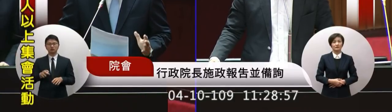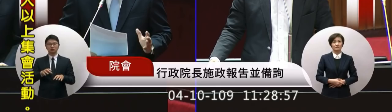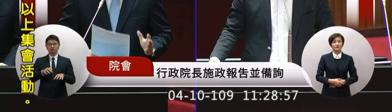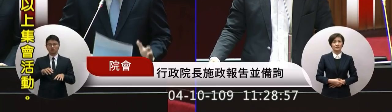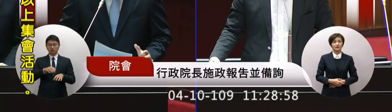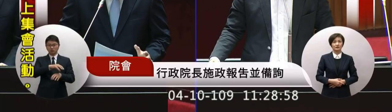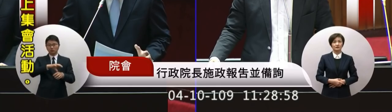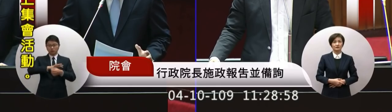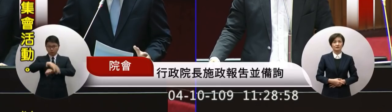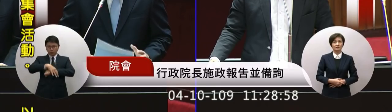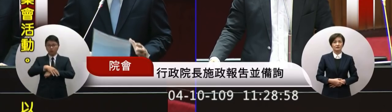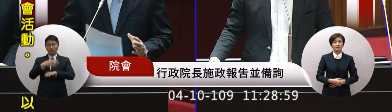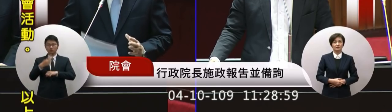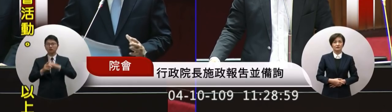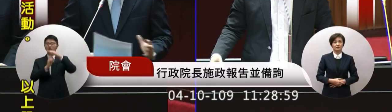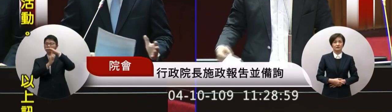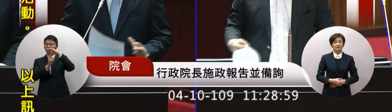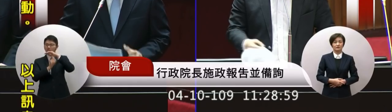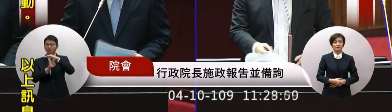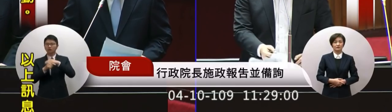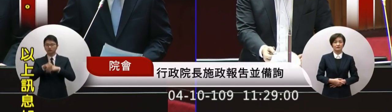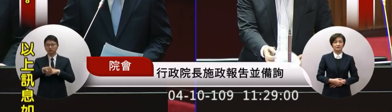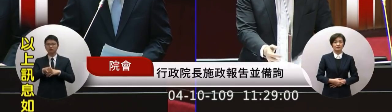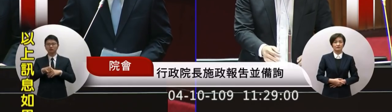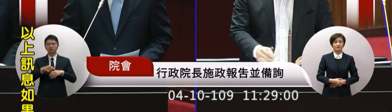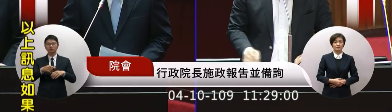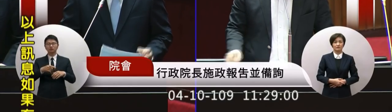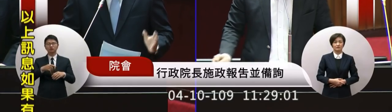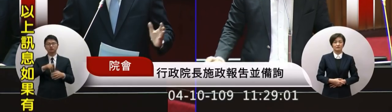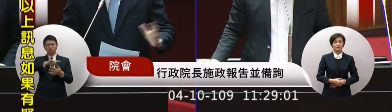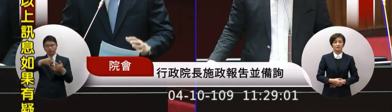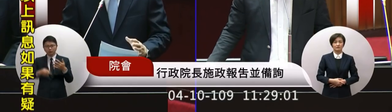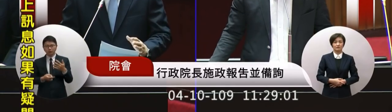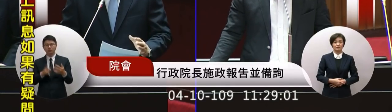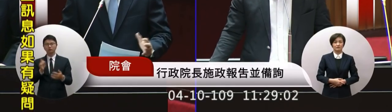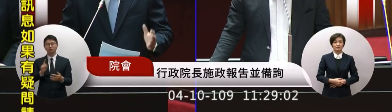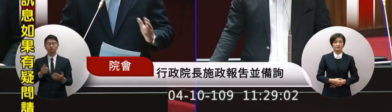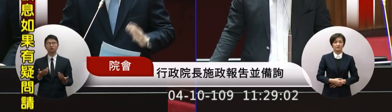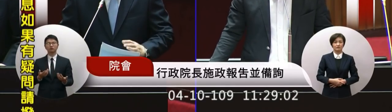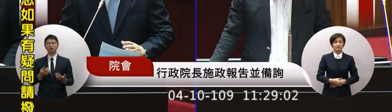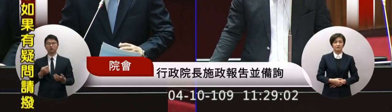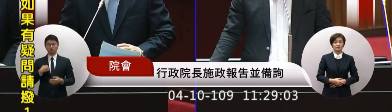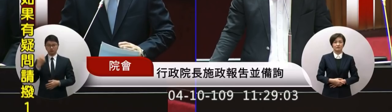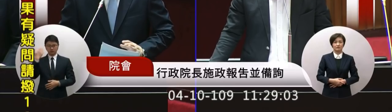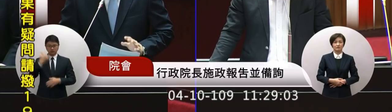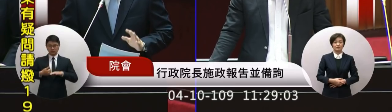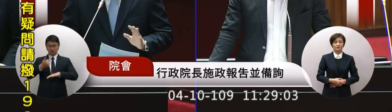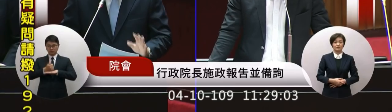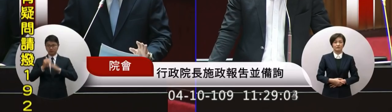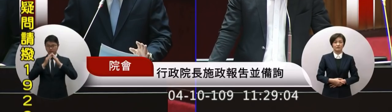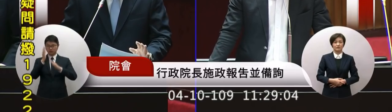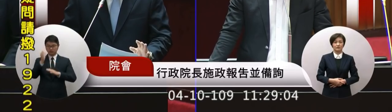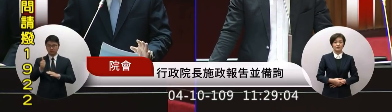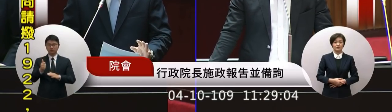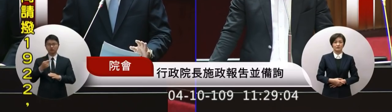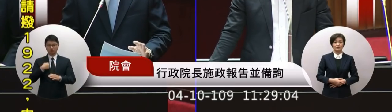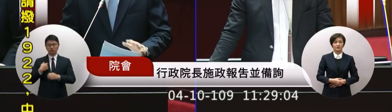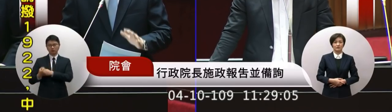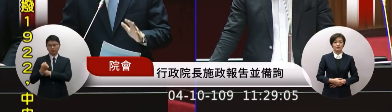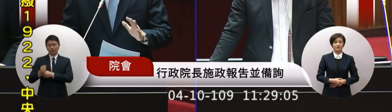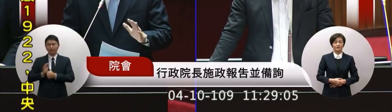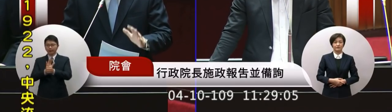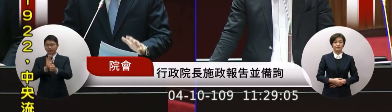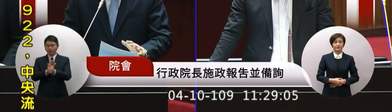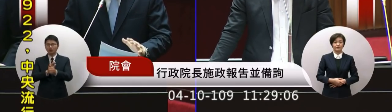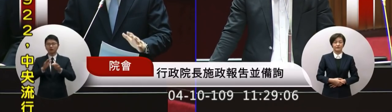化加高架化，吼，伊的优先顺序，所以即每一段吼，因为我做市长的时阵，我较积极咧推动，啊，